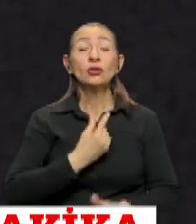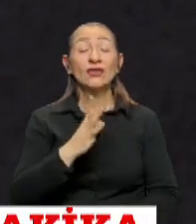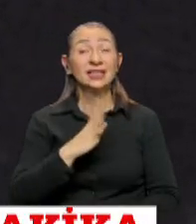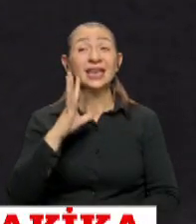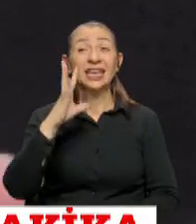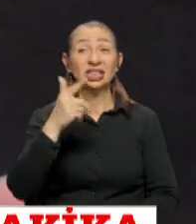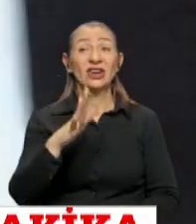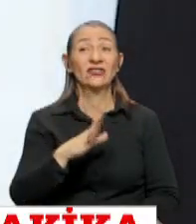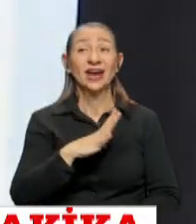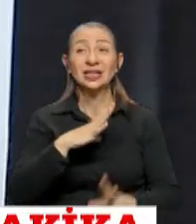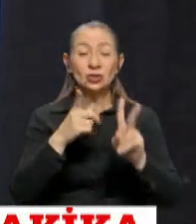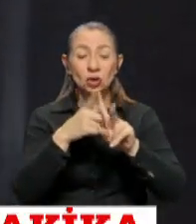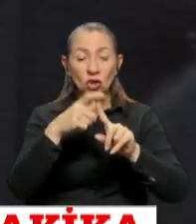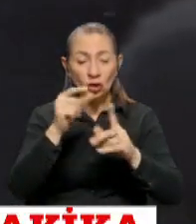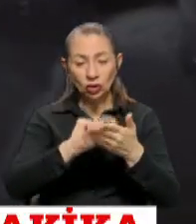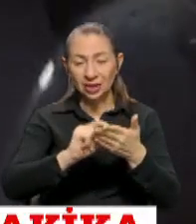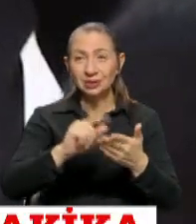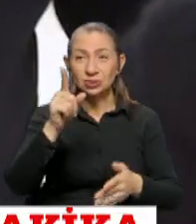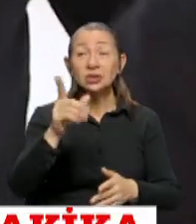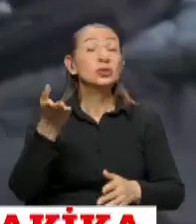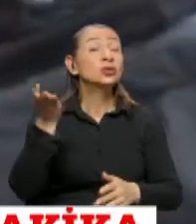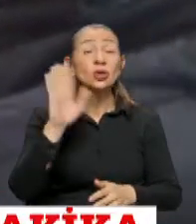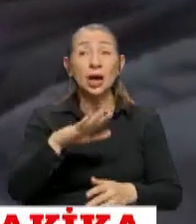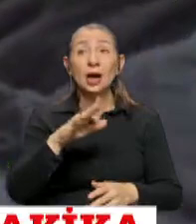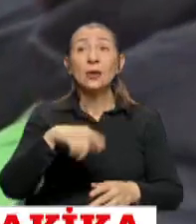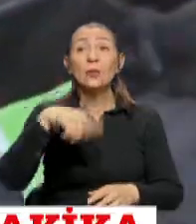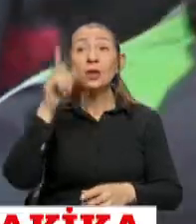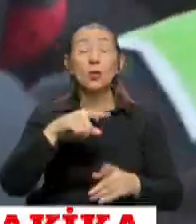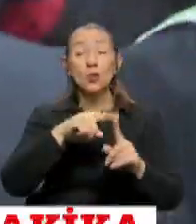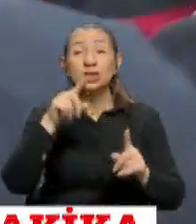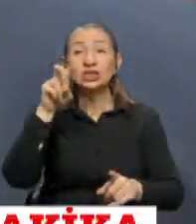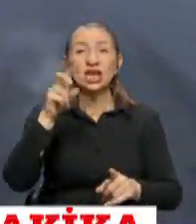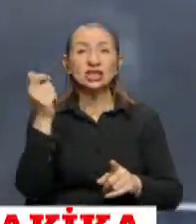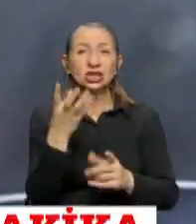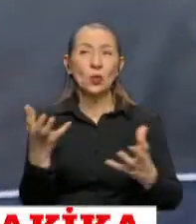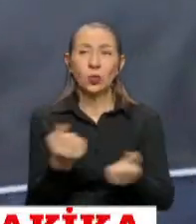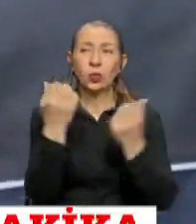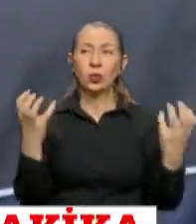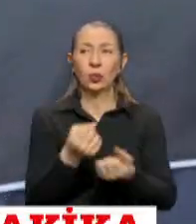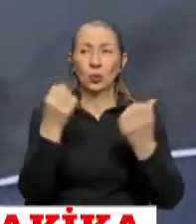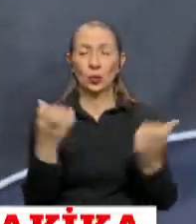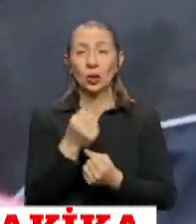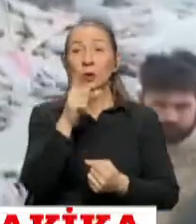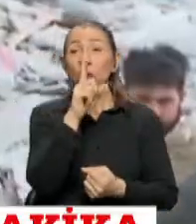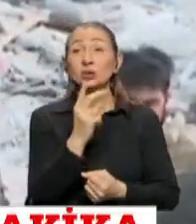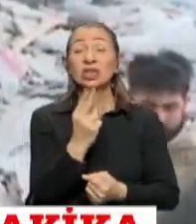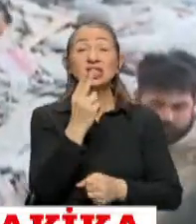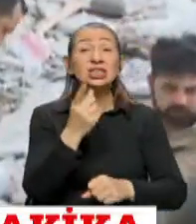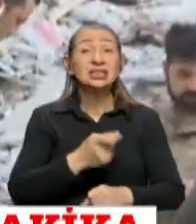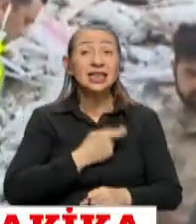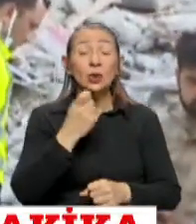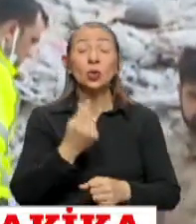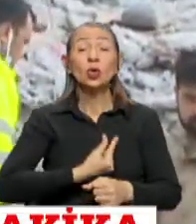varsa gelecek vardır" notu düşülmüştü. Ardından da gün boyunca 8 kişi çıkarıldı enkazdan. 107. saatte